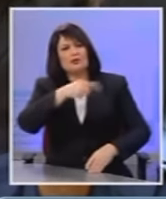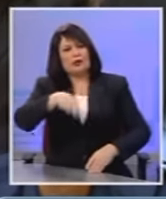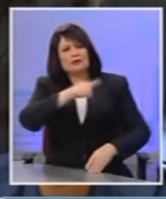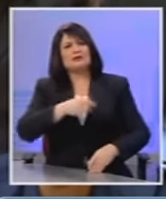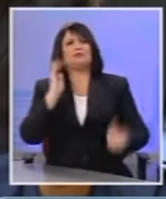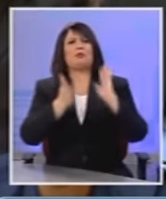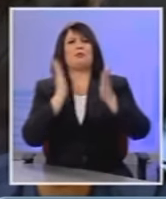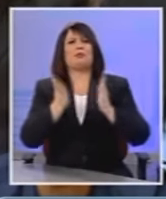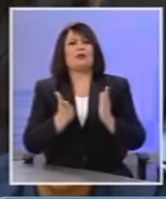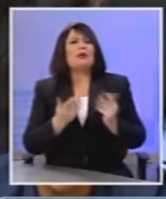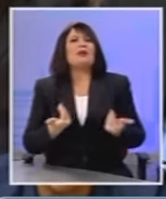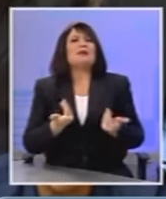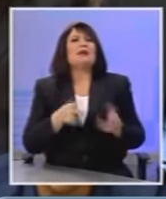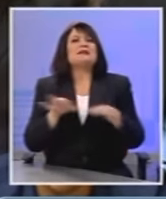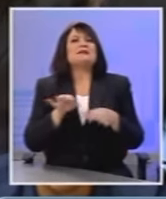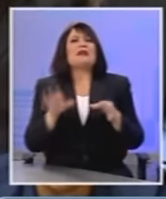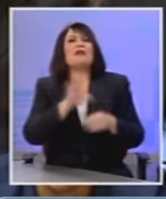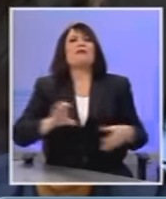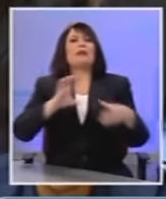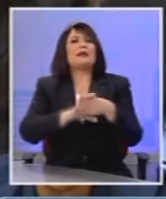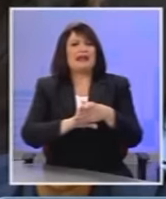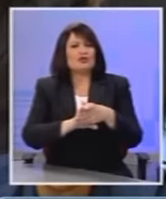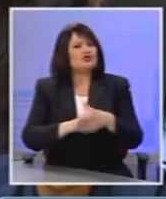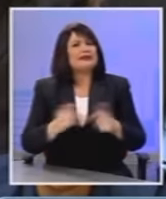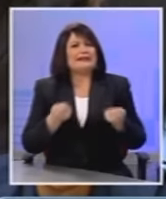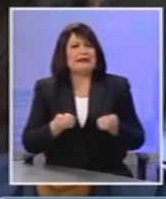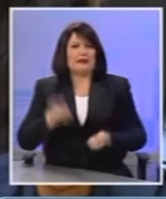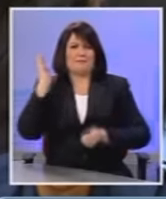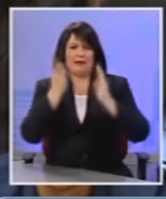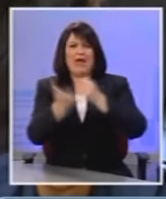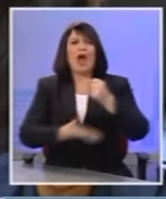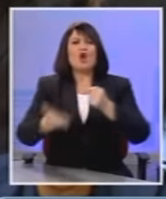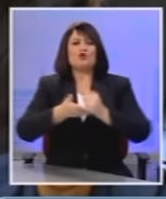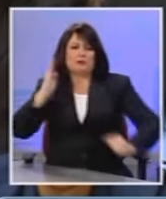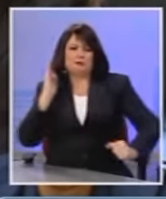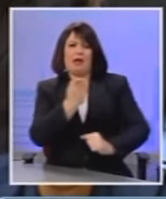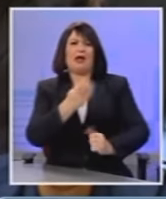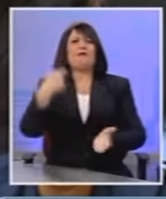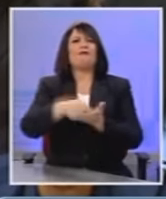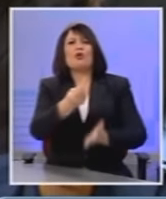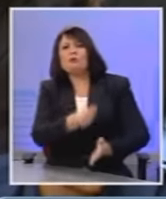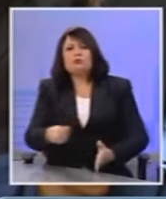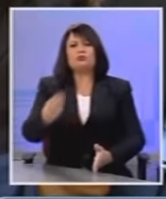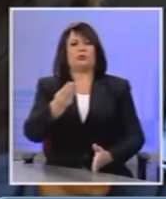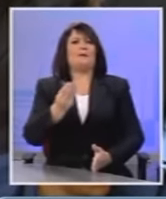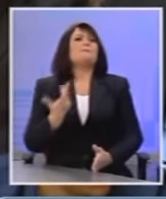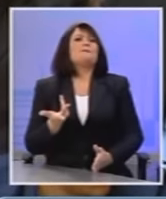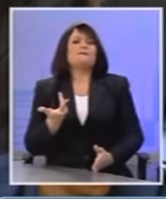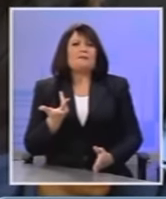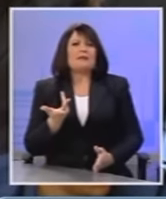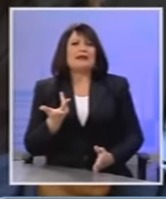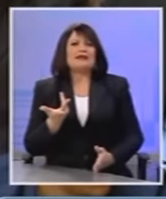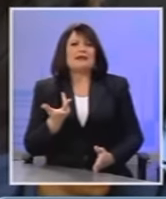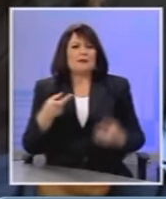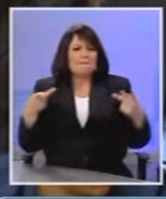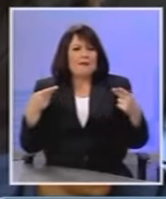με τα σχέδια της Ευρωπαϊκής Ενώσεως, χτυπάτε τους Έλληνες αγρότες με υπερφορολόγηση, με